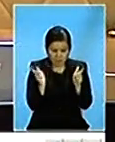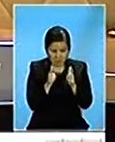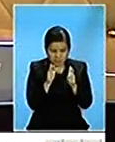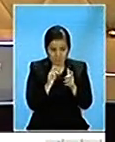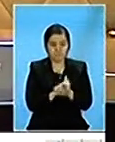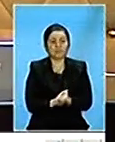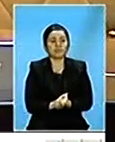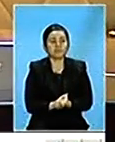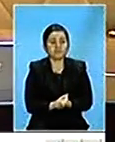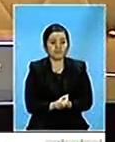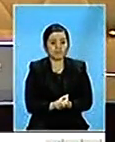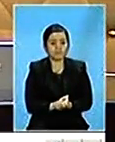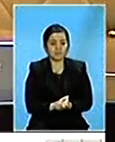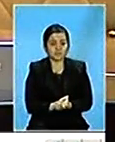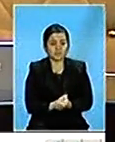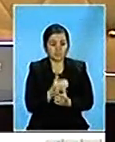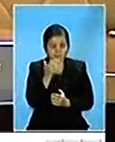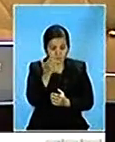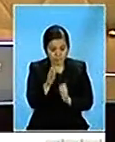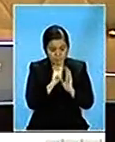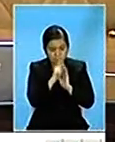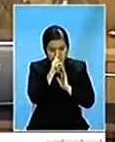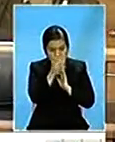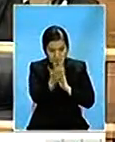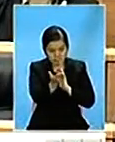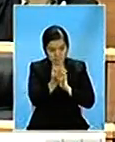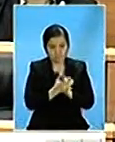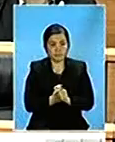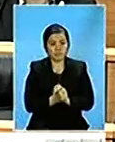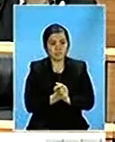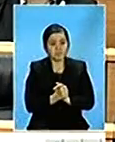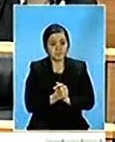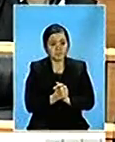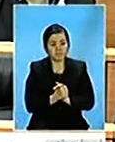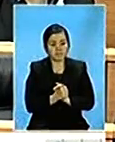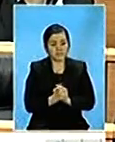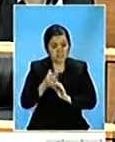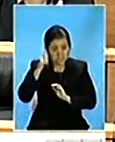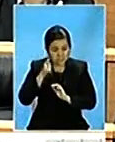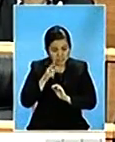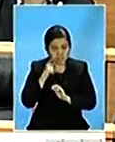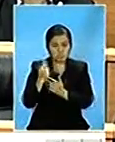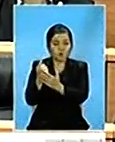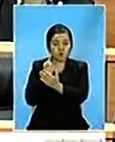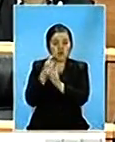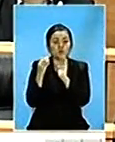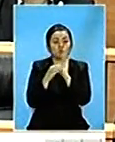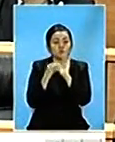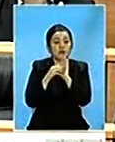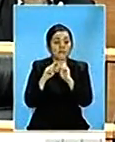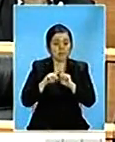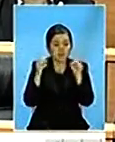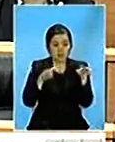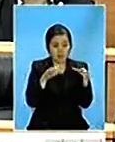ความดีของท่านนะเชิญครับผมไม่1นาที ผมเอาแค่30วิท่านประธานครับจริงๆแล้วผู้แทนกทมเหมือนกันครับเพียงแต่อยู่ต่างพรร